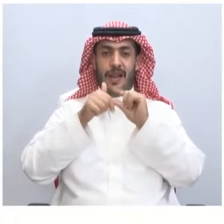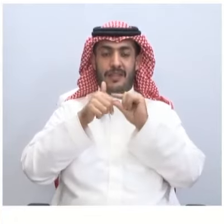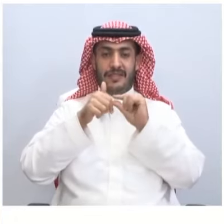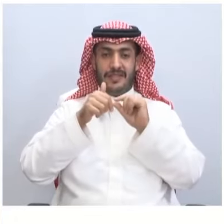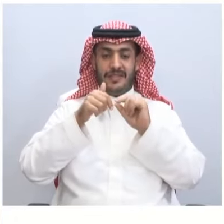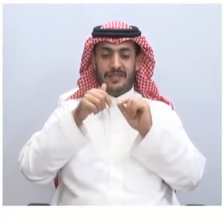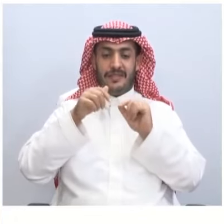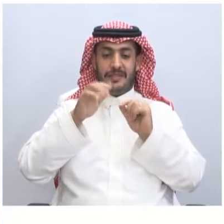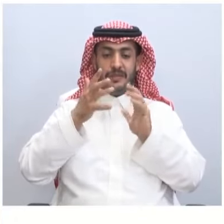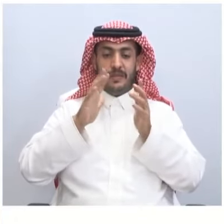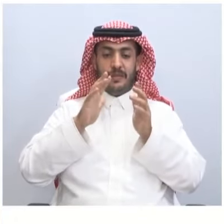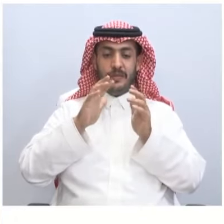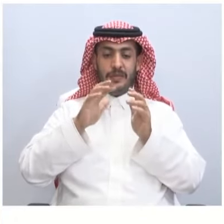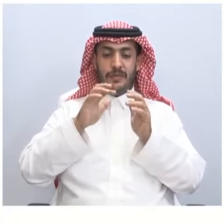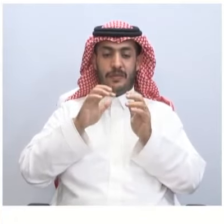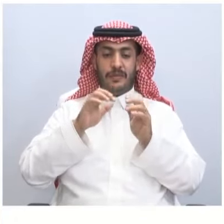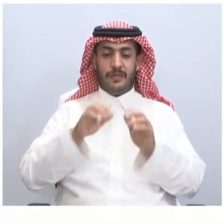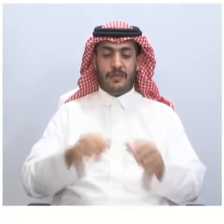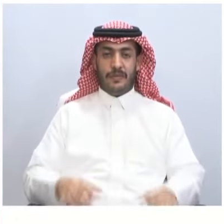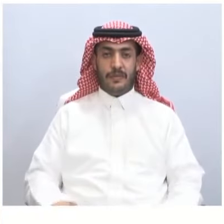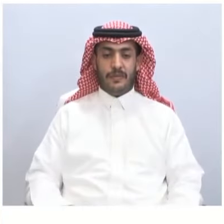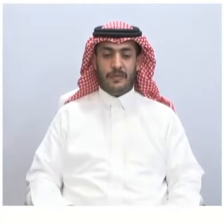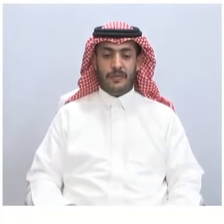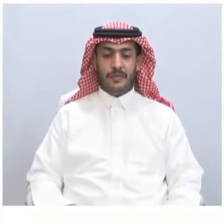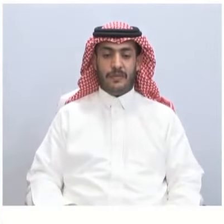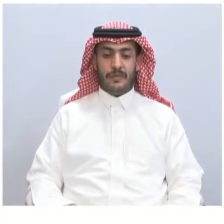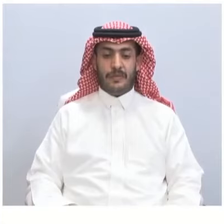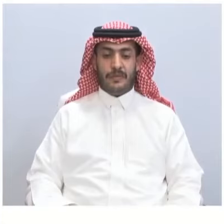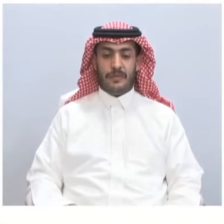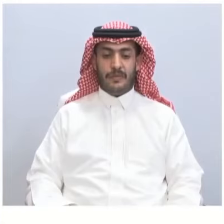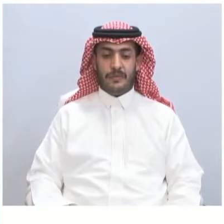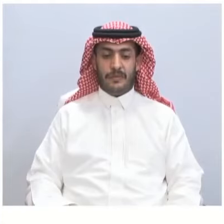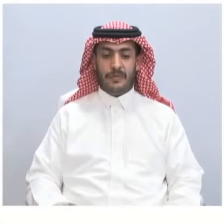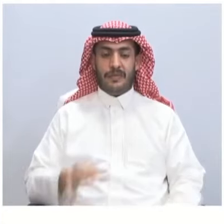تقريبا مليونين و400 مليونين